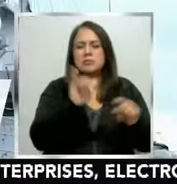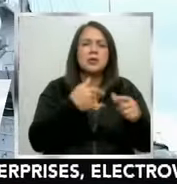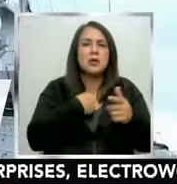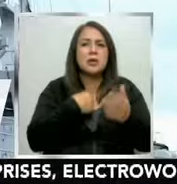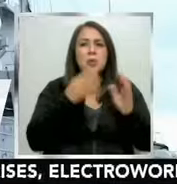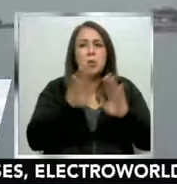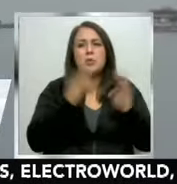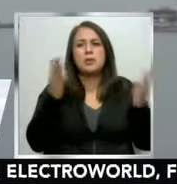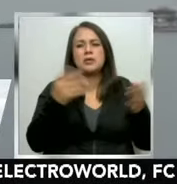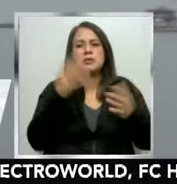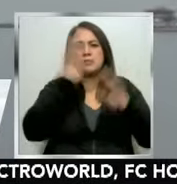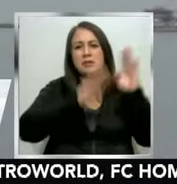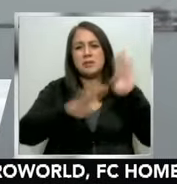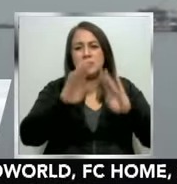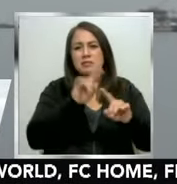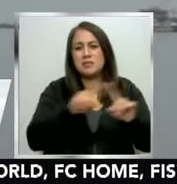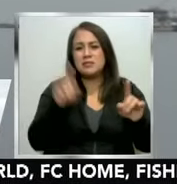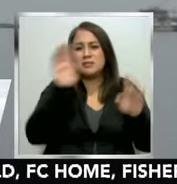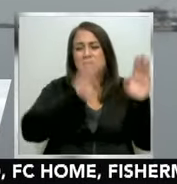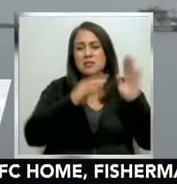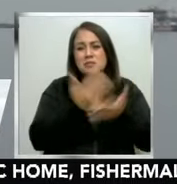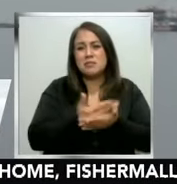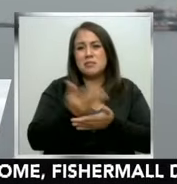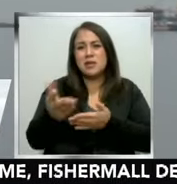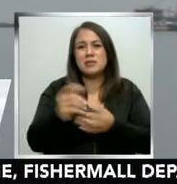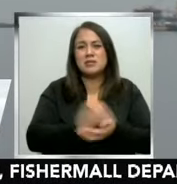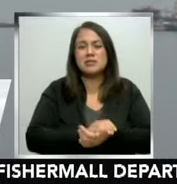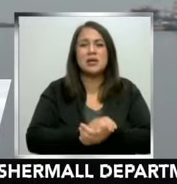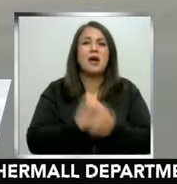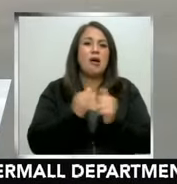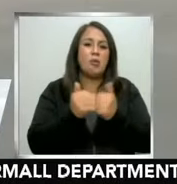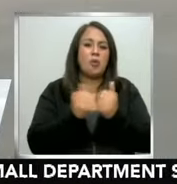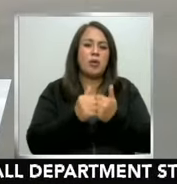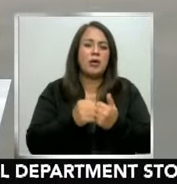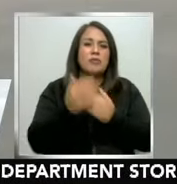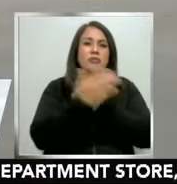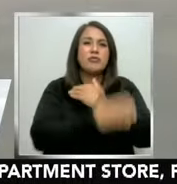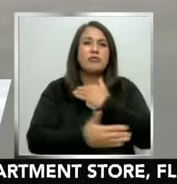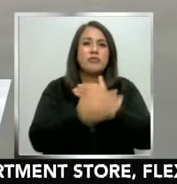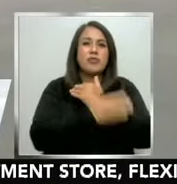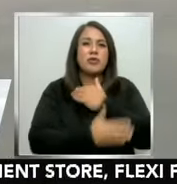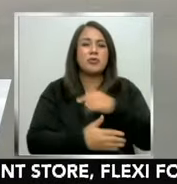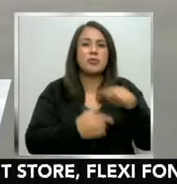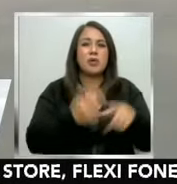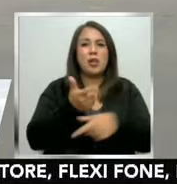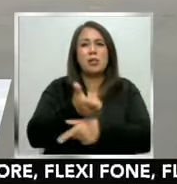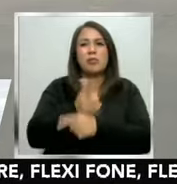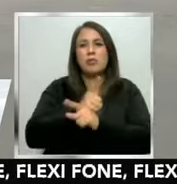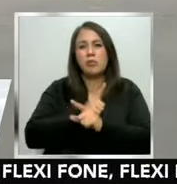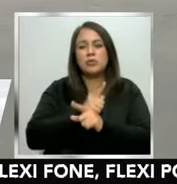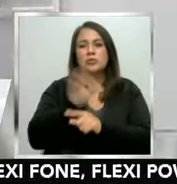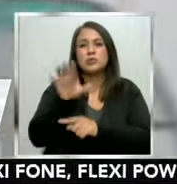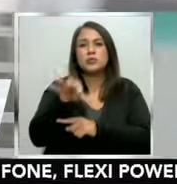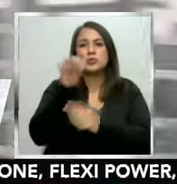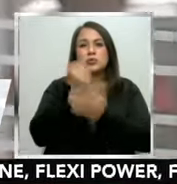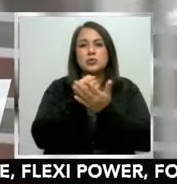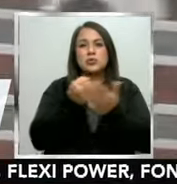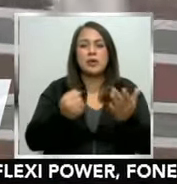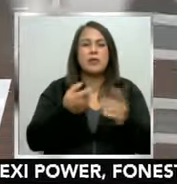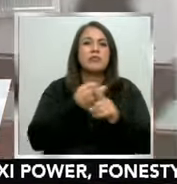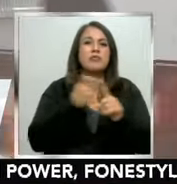na binibiling barko ng Coast Guard ay sa pamamagitan ng mga foreign soft loans kung saan ang napipiling supplier ay mula rin sa